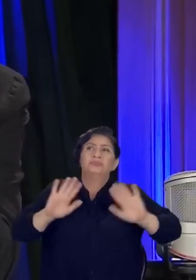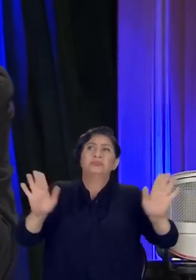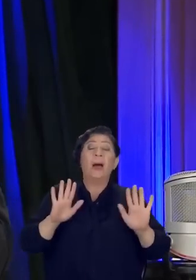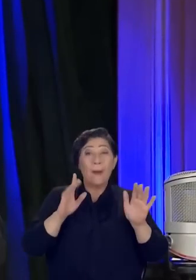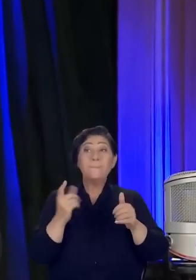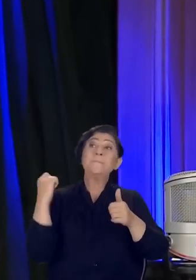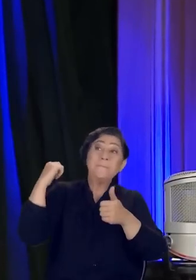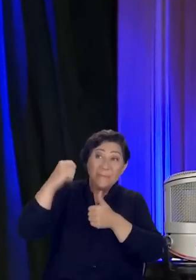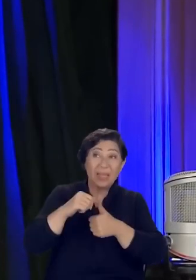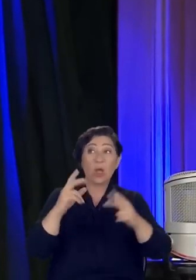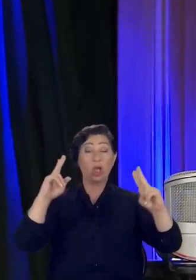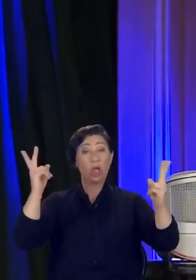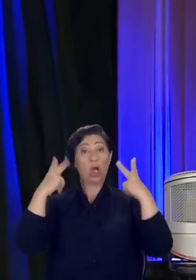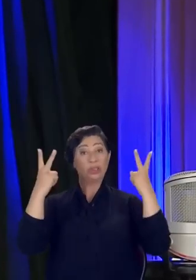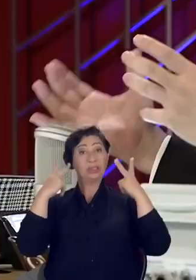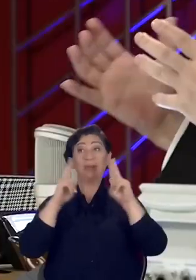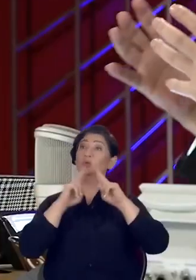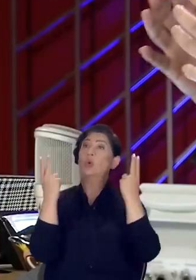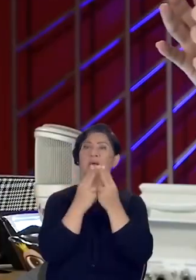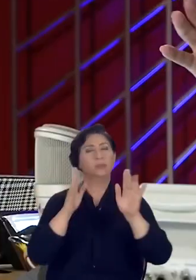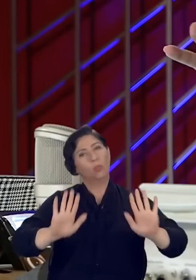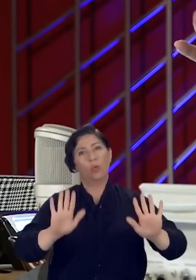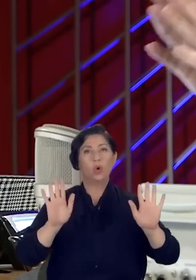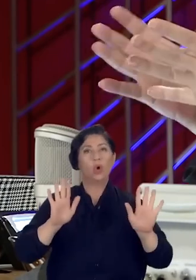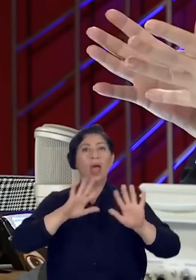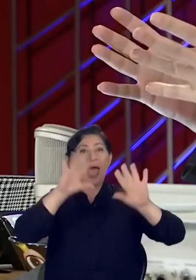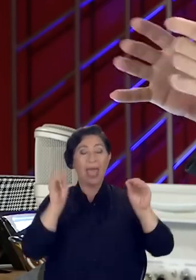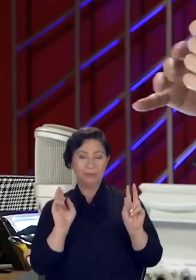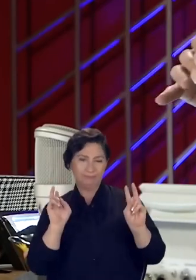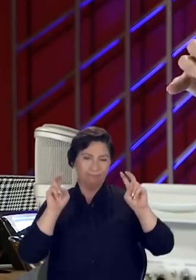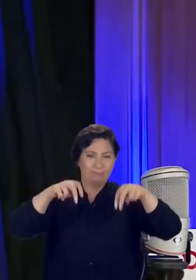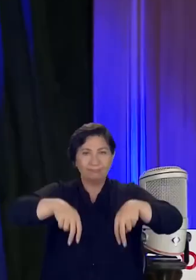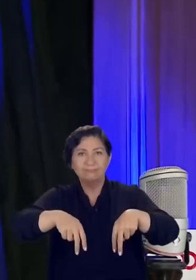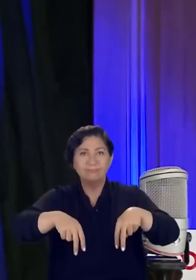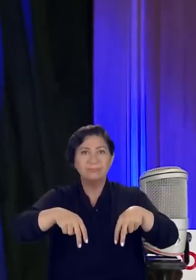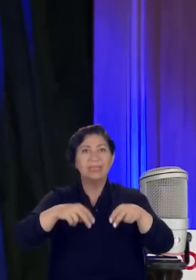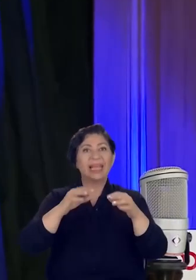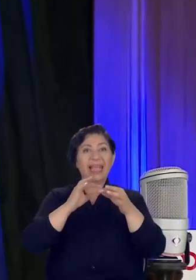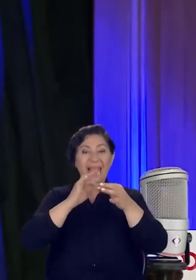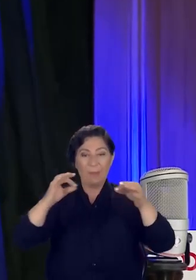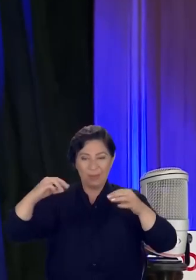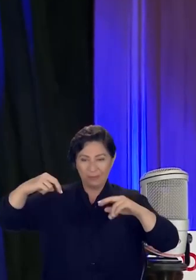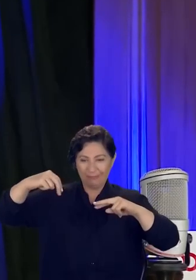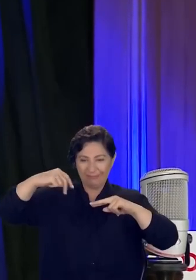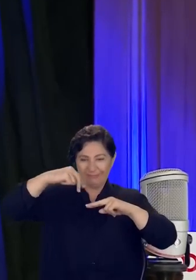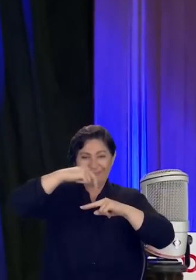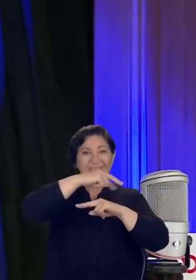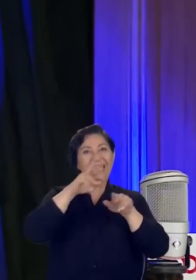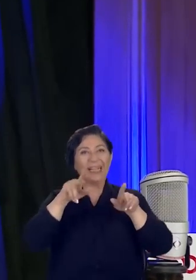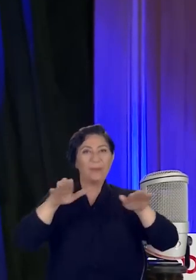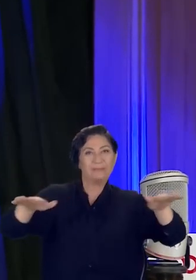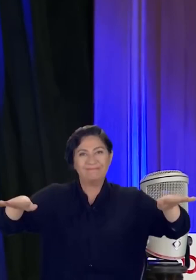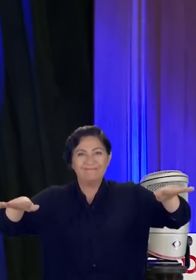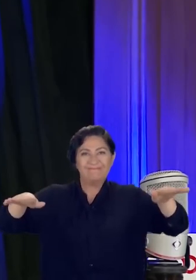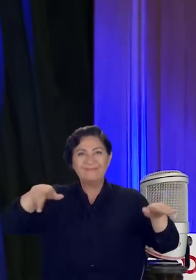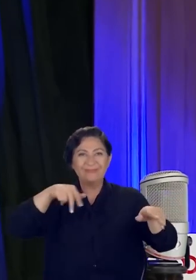kere daha, biliyorsunuz gösteri dünyası budur. Hı. Her sahneye çıktığımızda ipin üzerinde yürüyen bir cambaz gibi